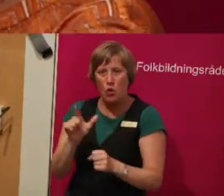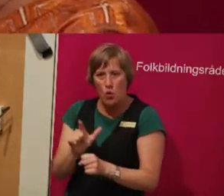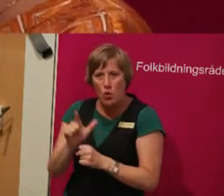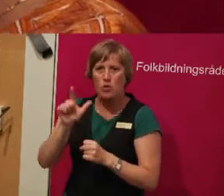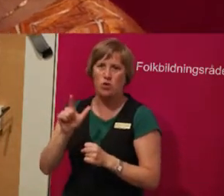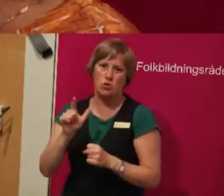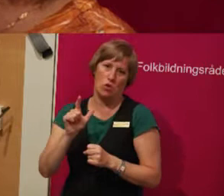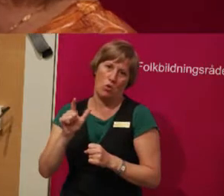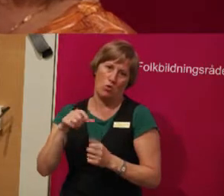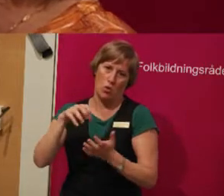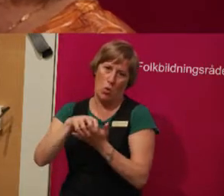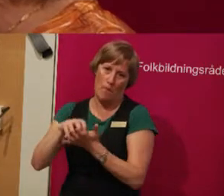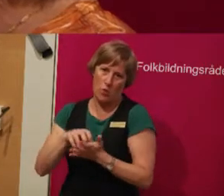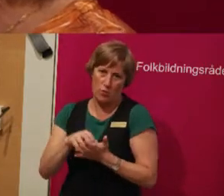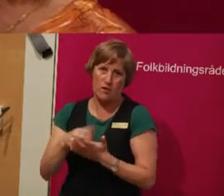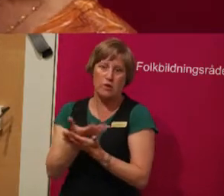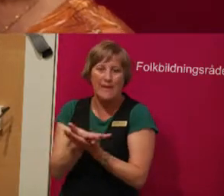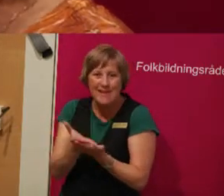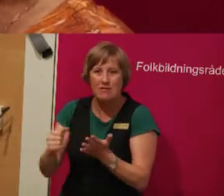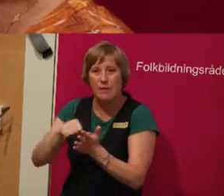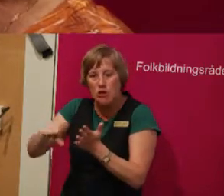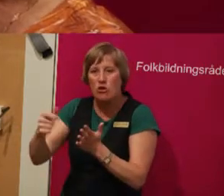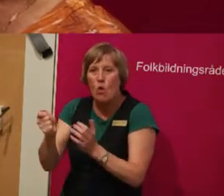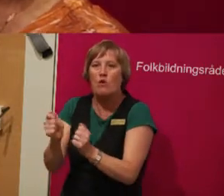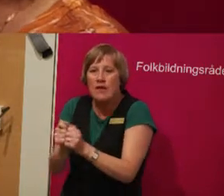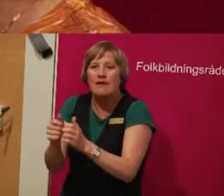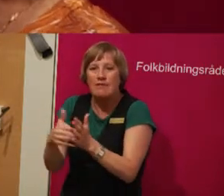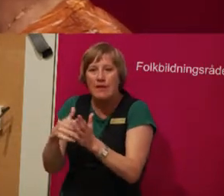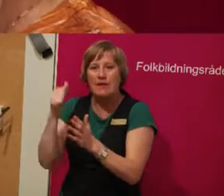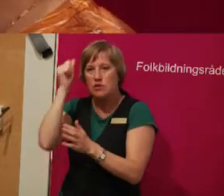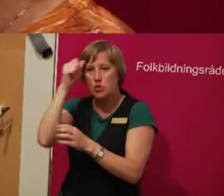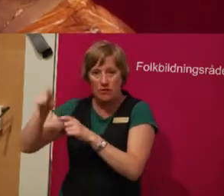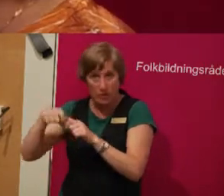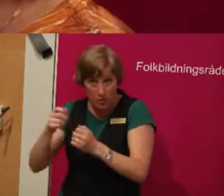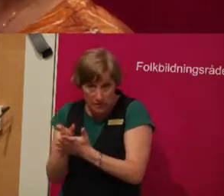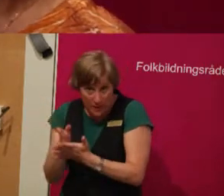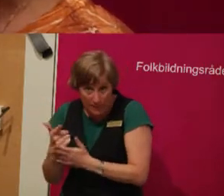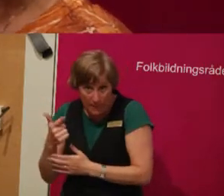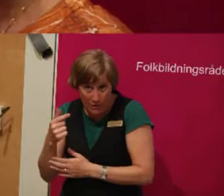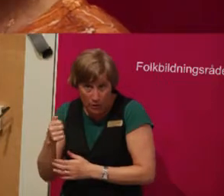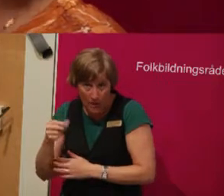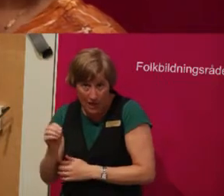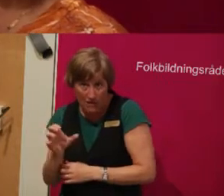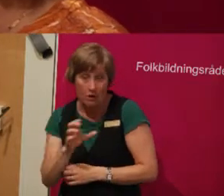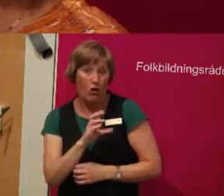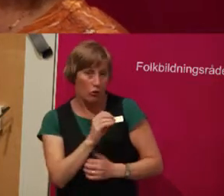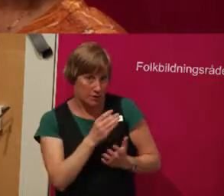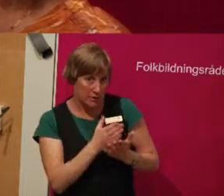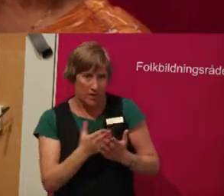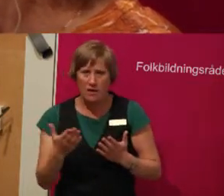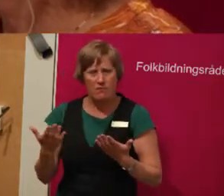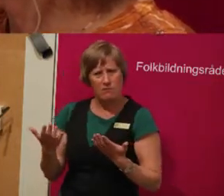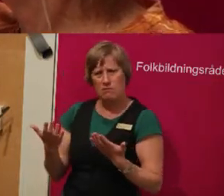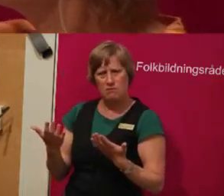ger studieförbunden någon ersättning alls. Eller hur, Tobias? Det var siffrorna. Ja, jag tror det. Ja. Vad säger det?